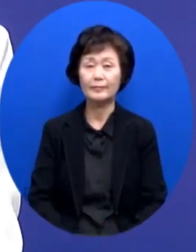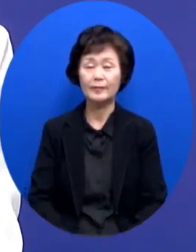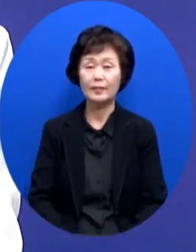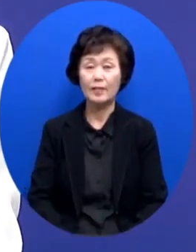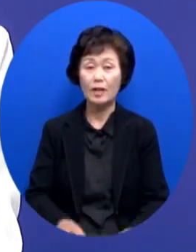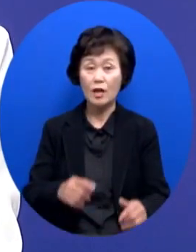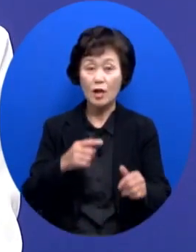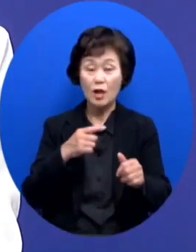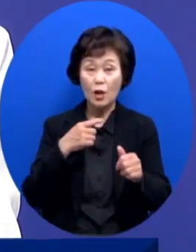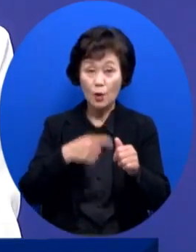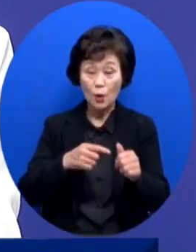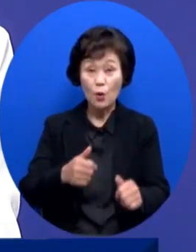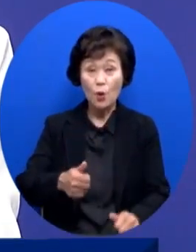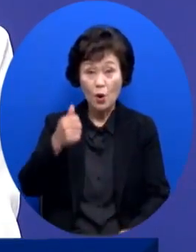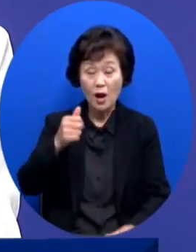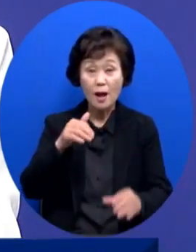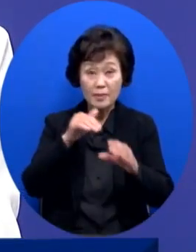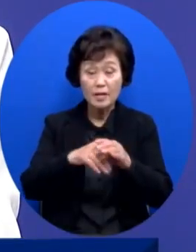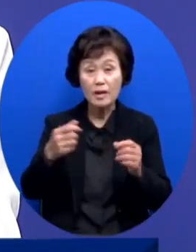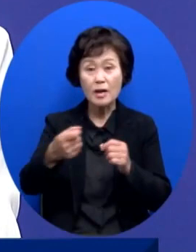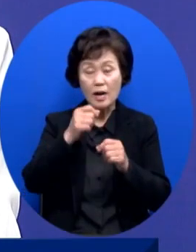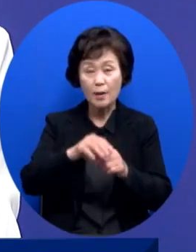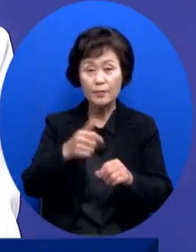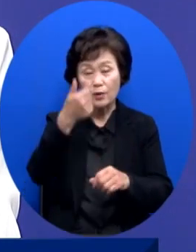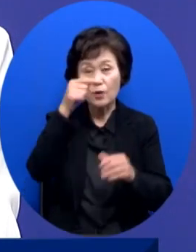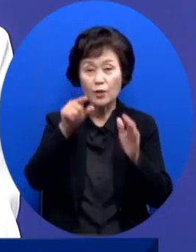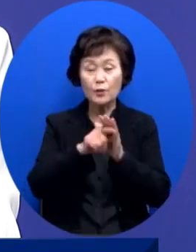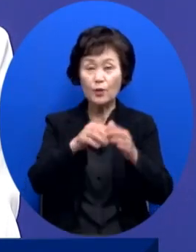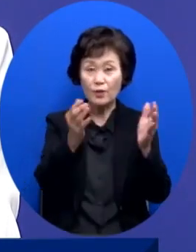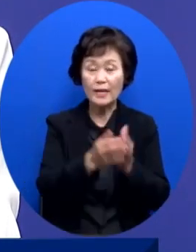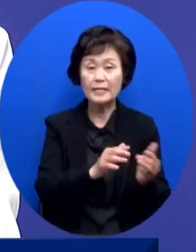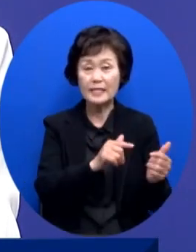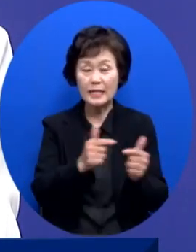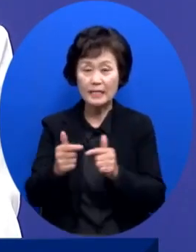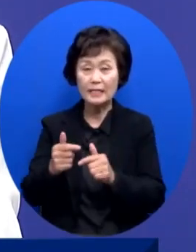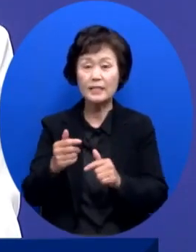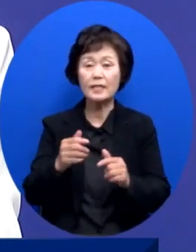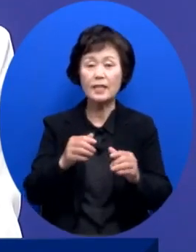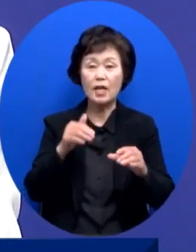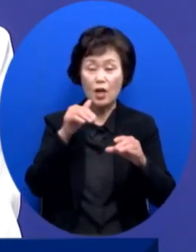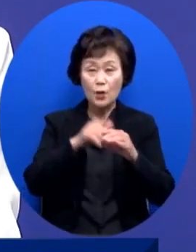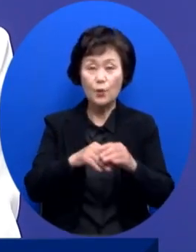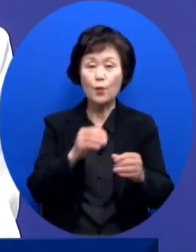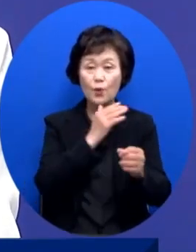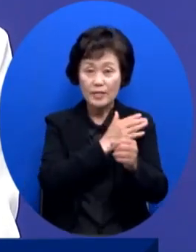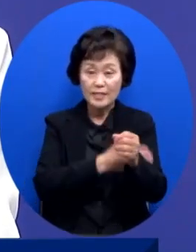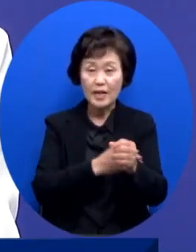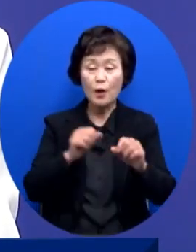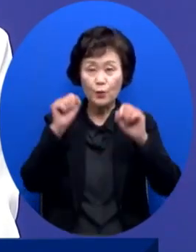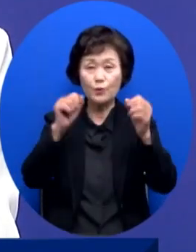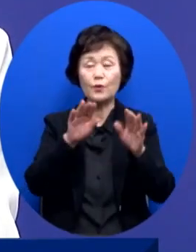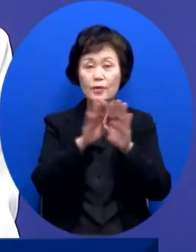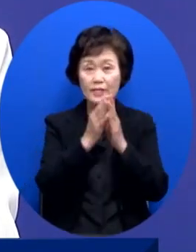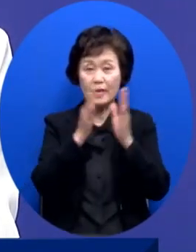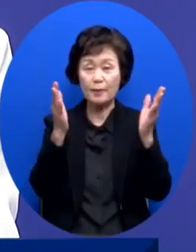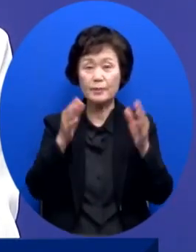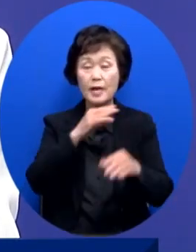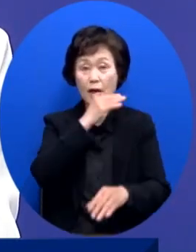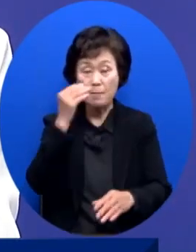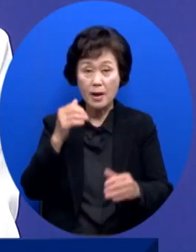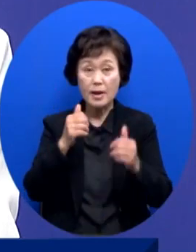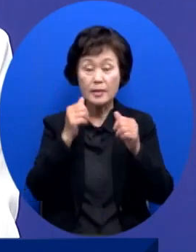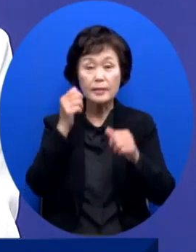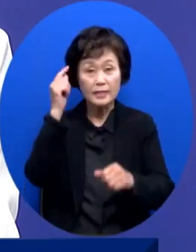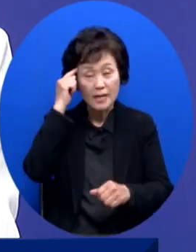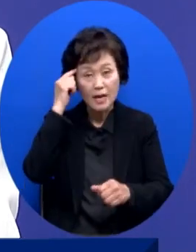교육감 선거를 앞두고 기독교 교육단체들이 한국교회 유권자 운동을 전개합니다. 성도들의 올바른 판단을 돕기 위해 주요